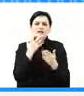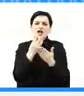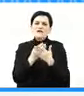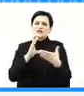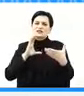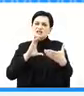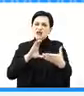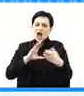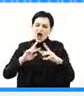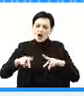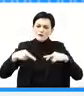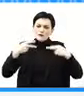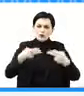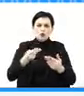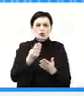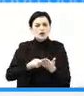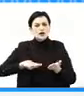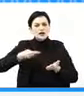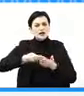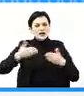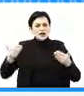ავტობუსების ჩანაცვლებით, განახლებით,